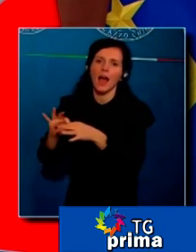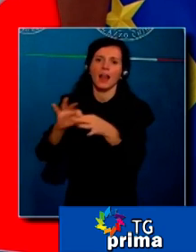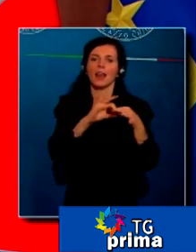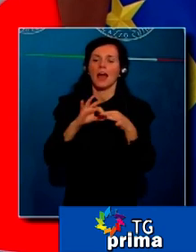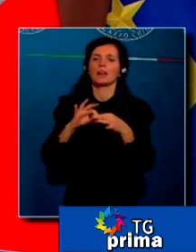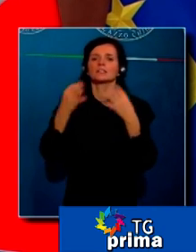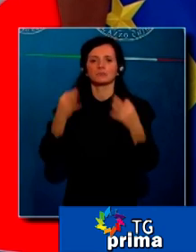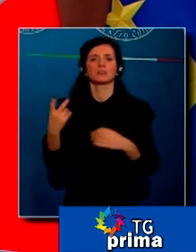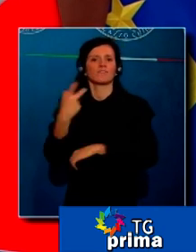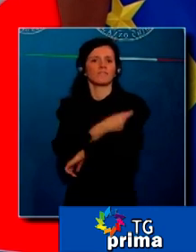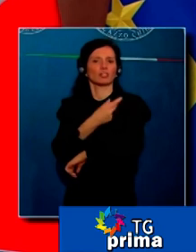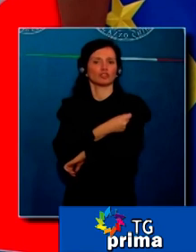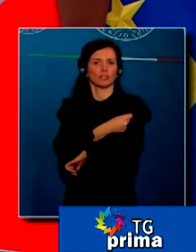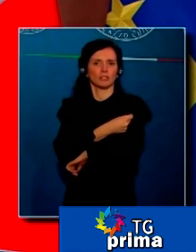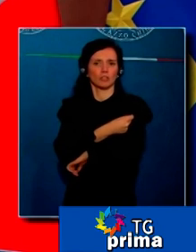per i vaccini.